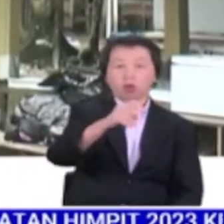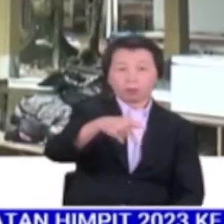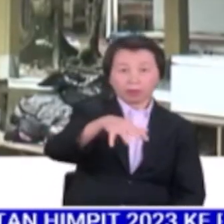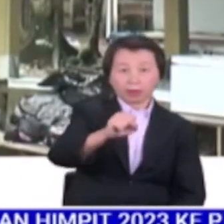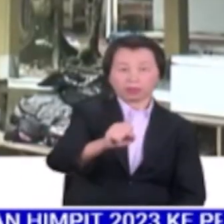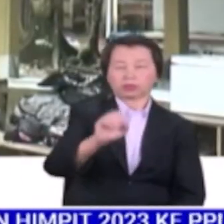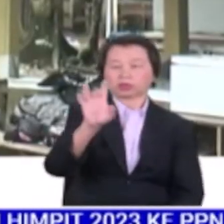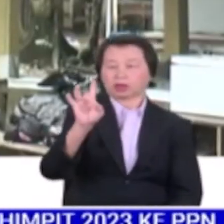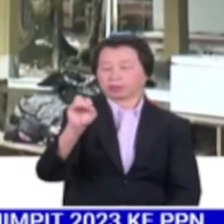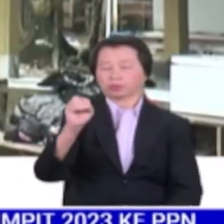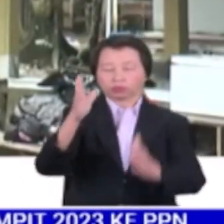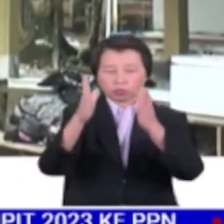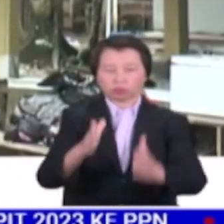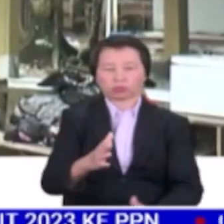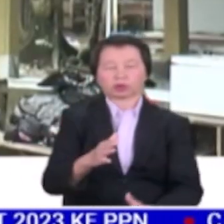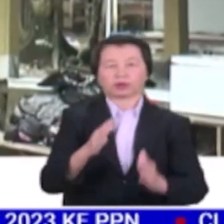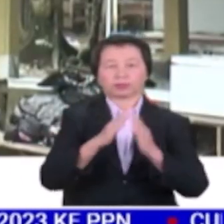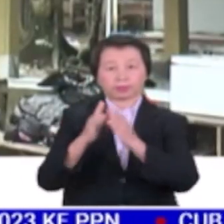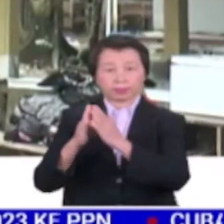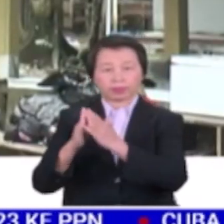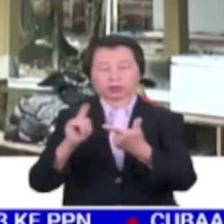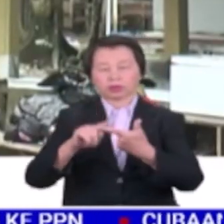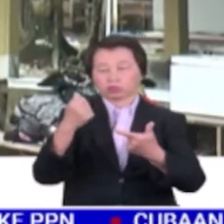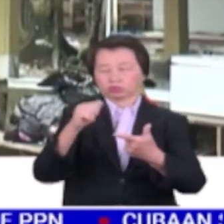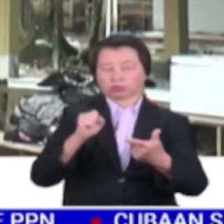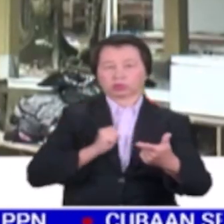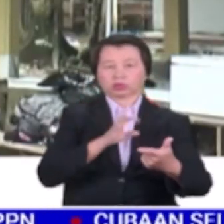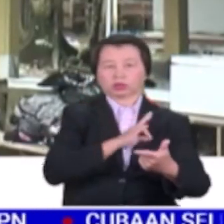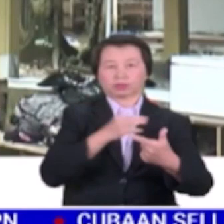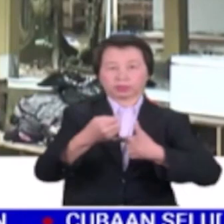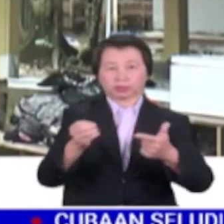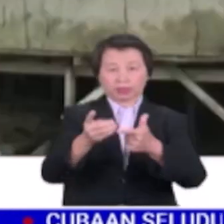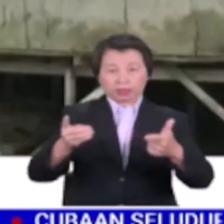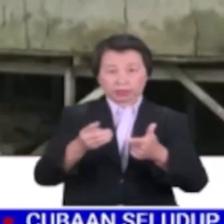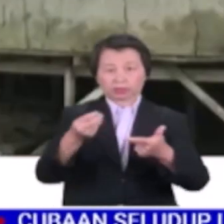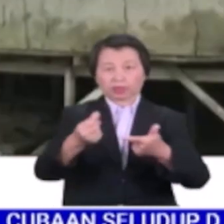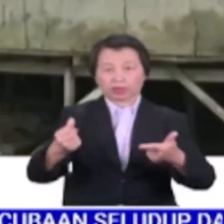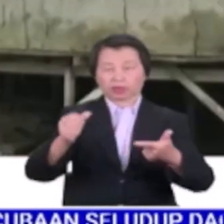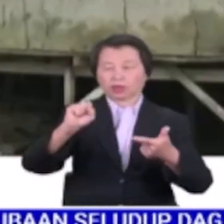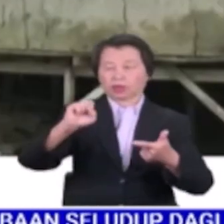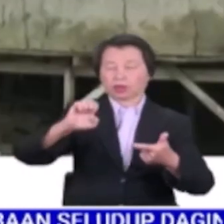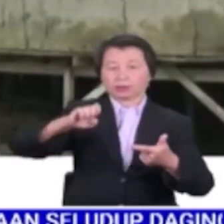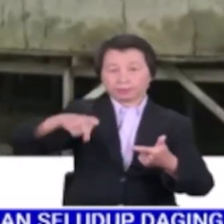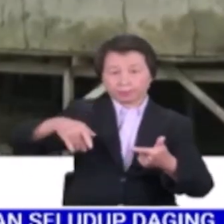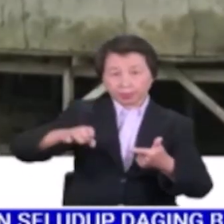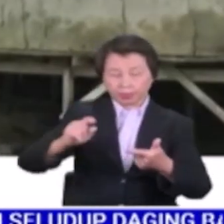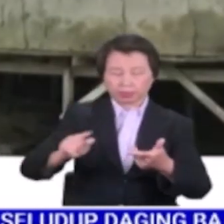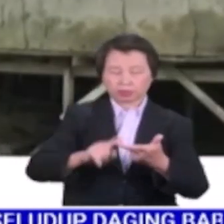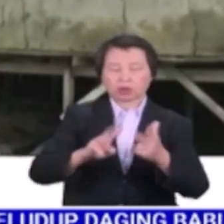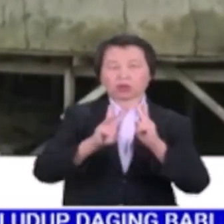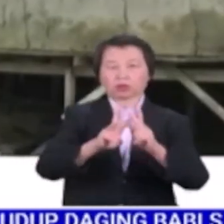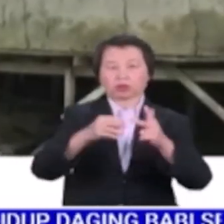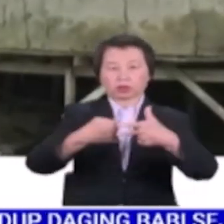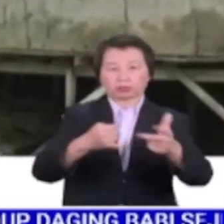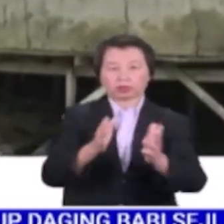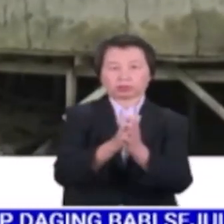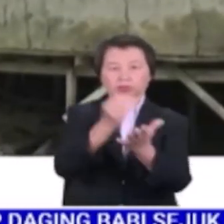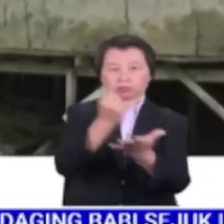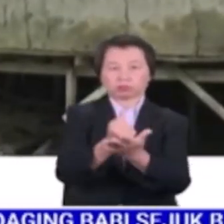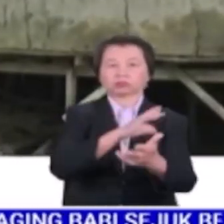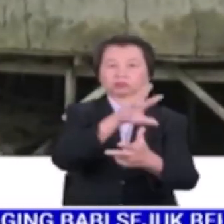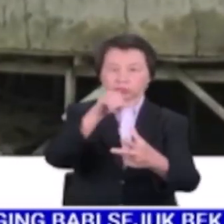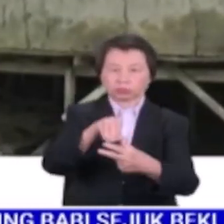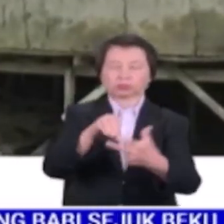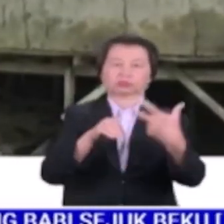80 anggota Majelis pembandaran dan 10 kaki tangan pejabat daerah dan tanah Sepang turu setau wakil jabatan